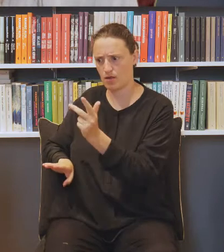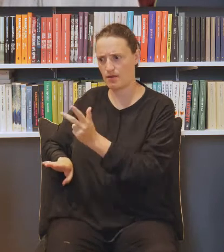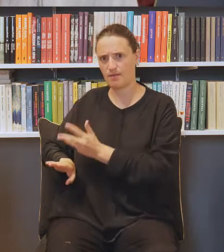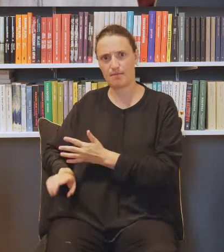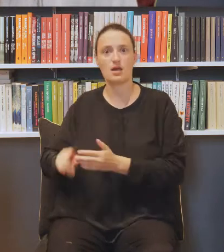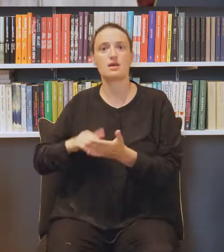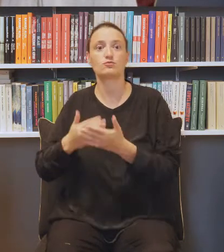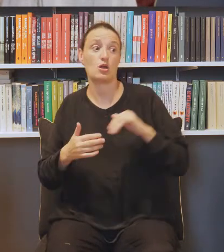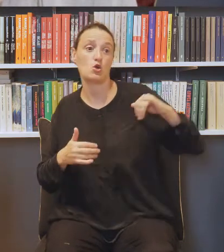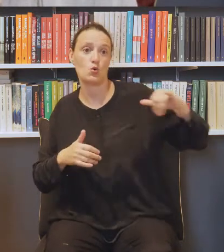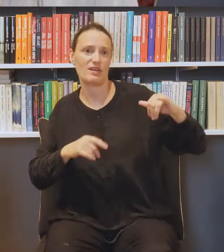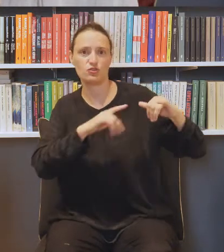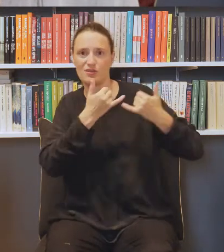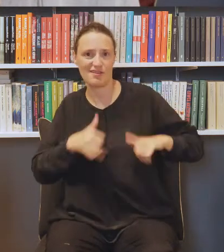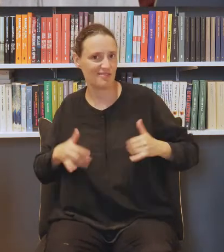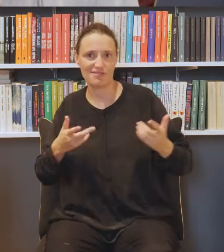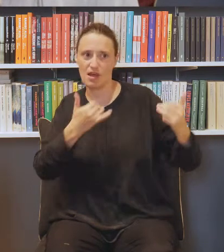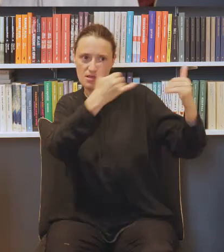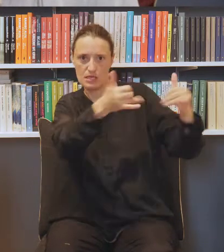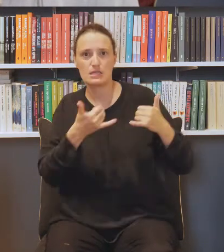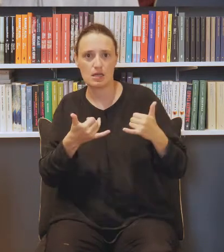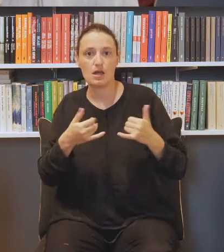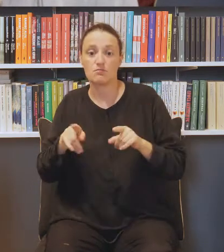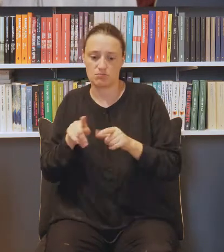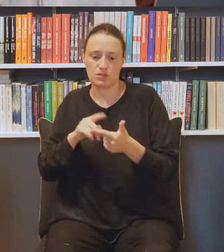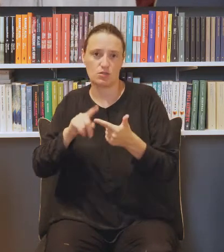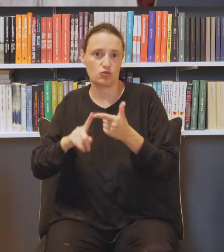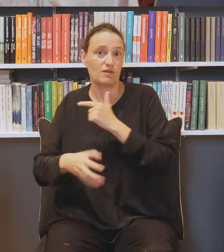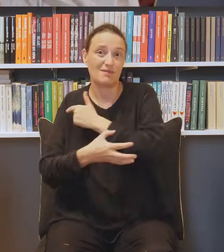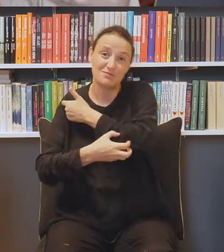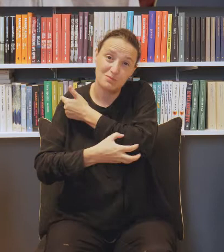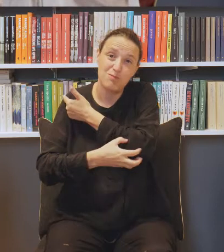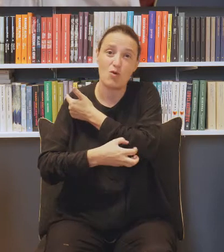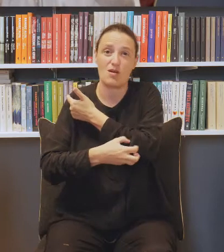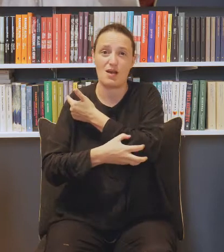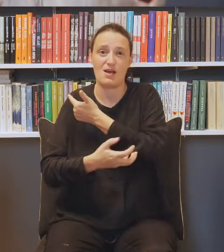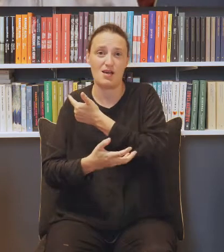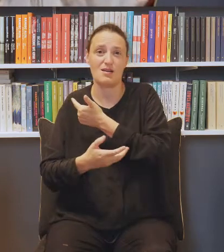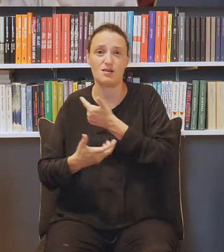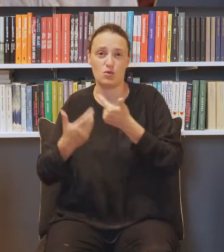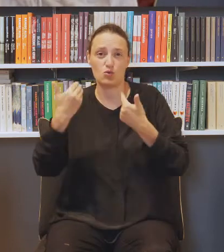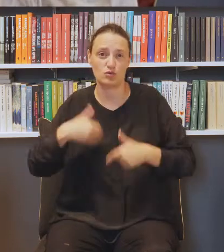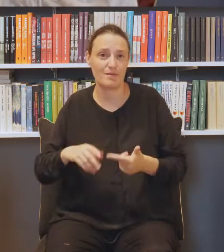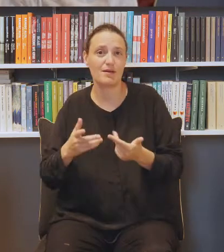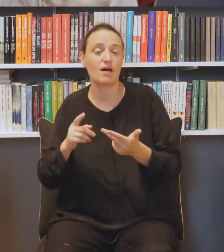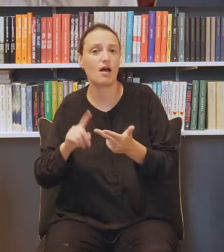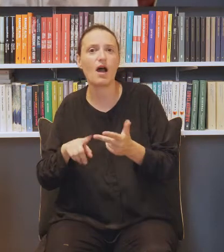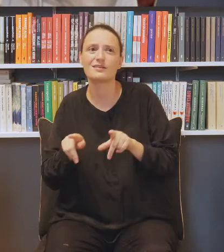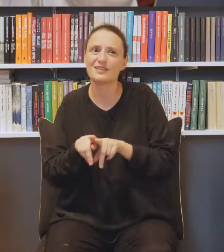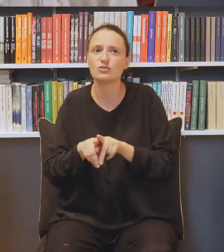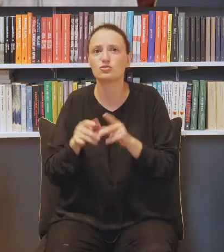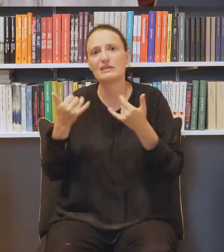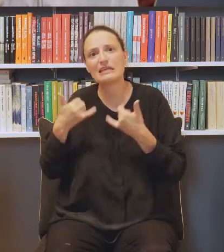swoich rówieśników, jest też osobą ubogą, ale czy mogłaby też jej dotyczyć